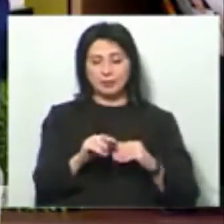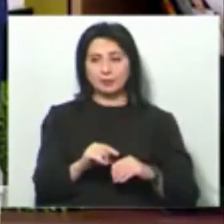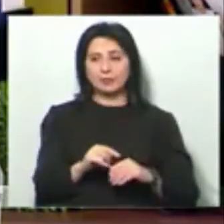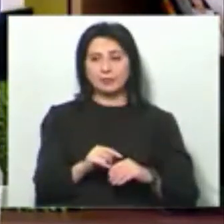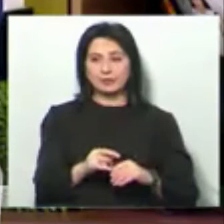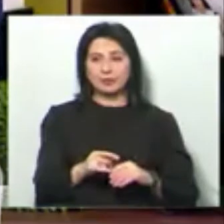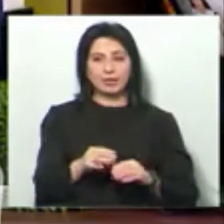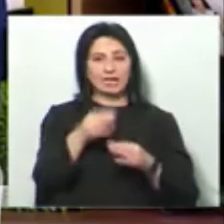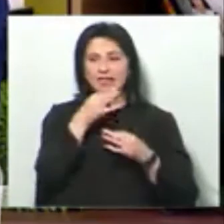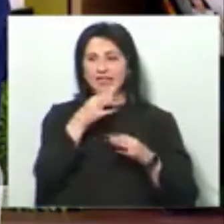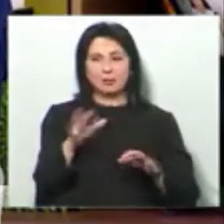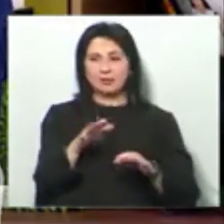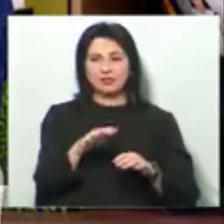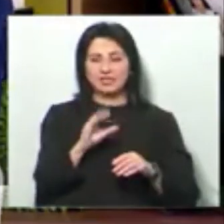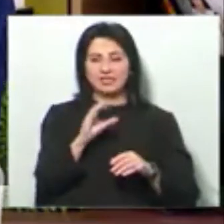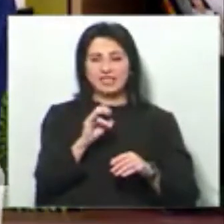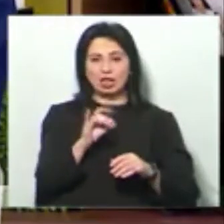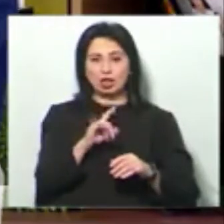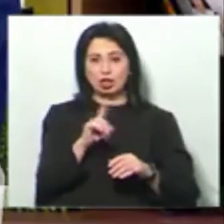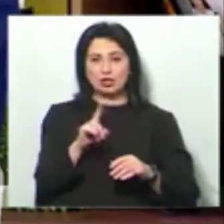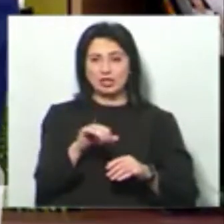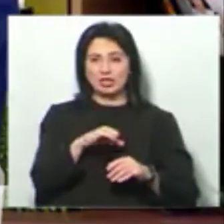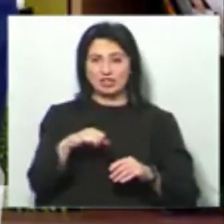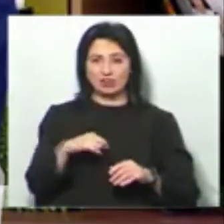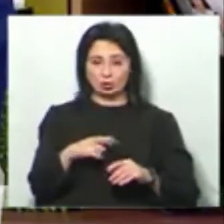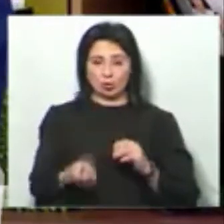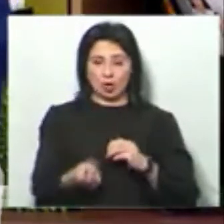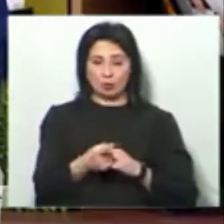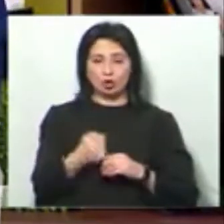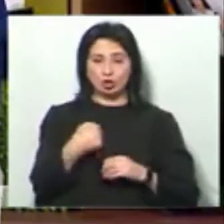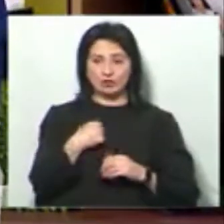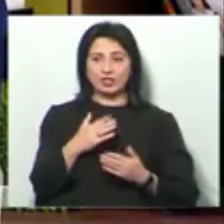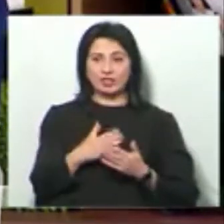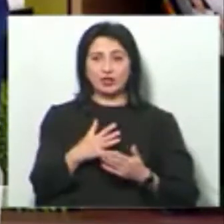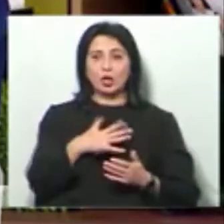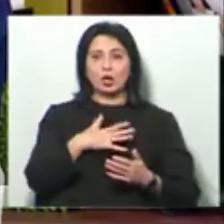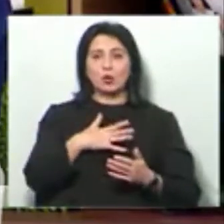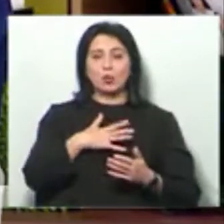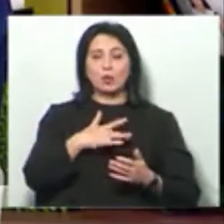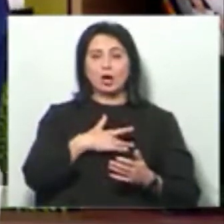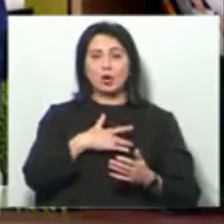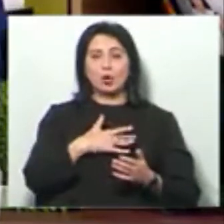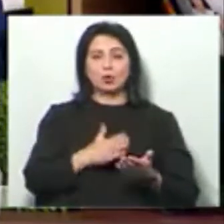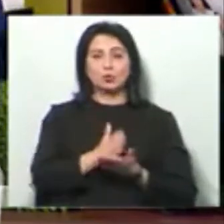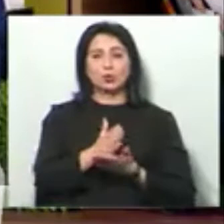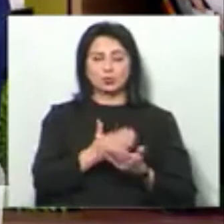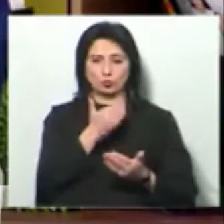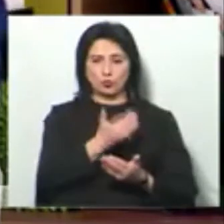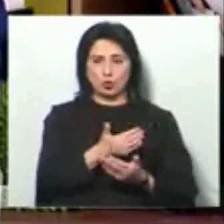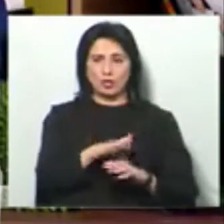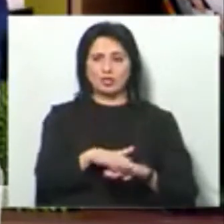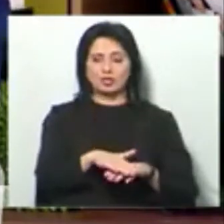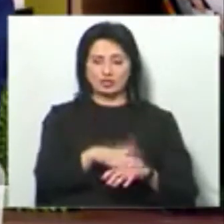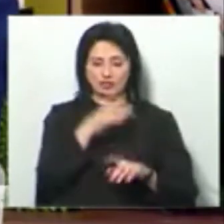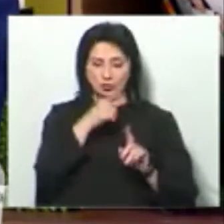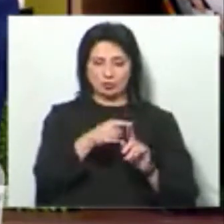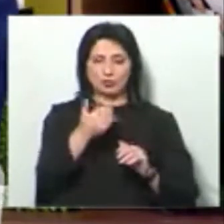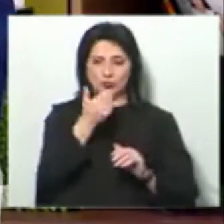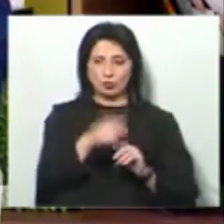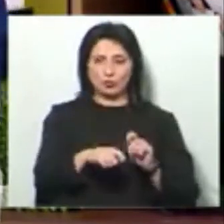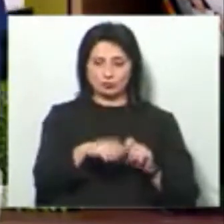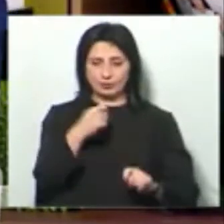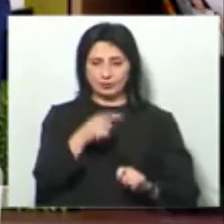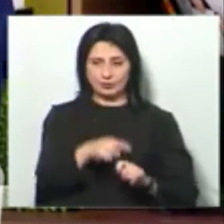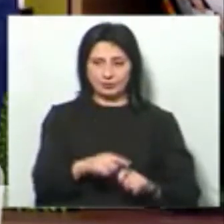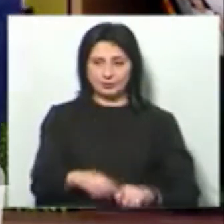Gacino, nebismer sau cristenozi, romeli, Twitter, rogor sau niște cenari, scoli su cum ar fi sobe risc, cronicul, hangzli, droi, zgan, obașe, serțina